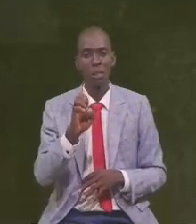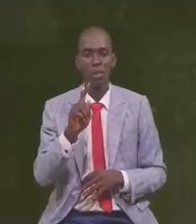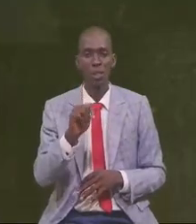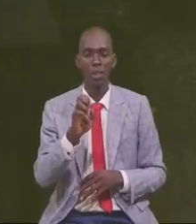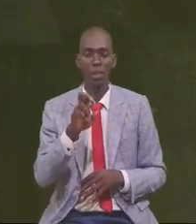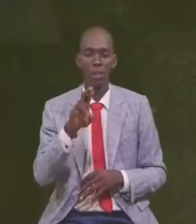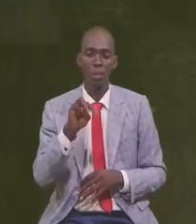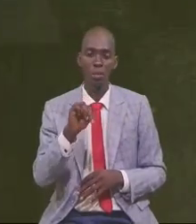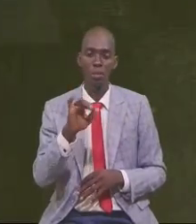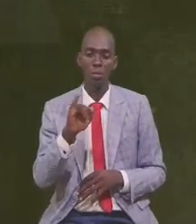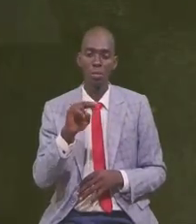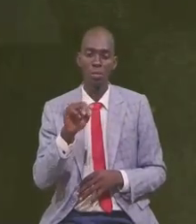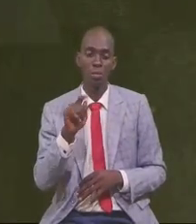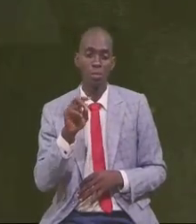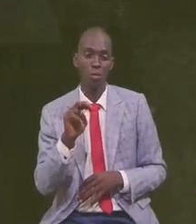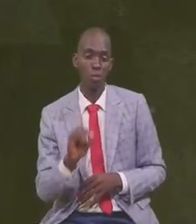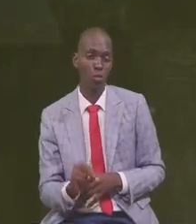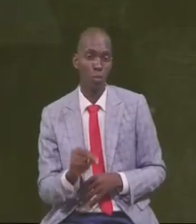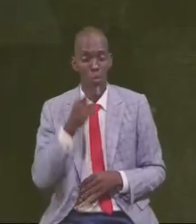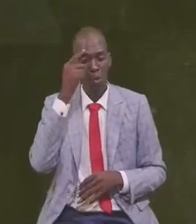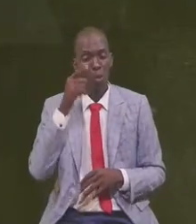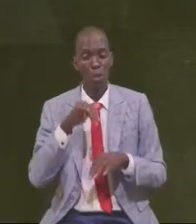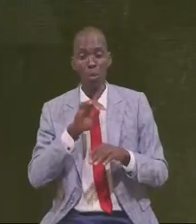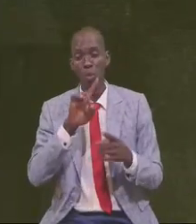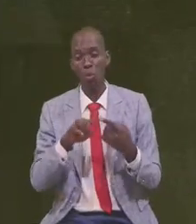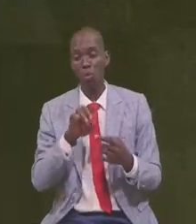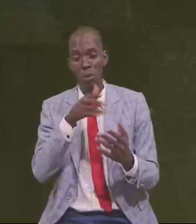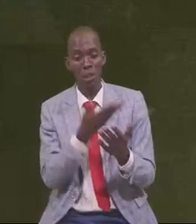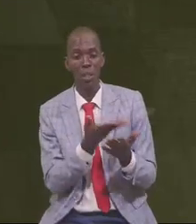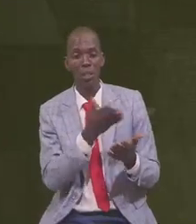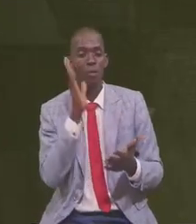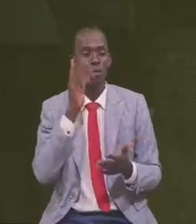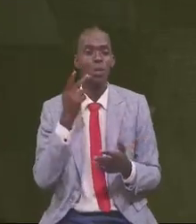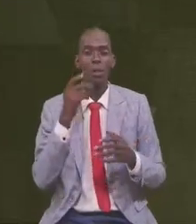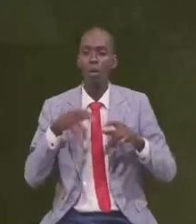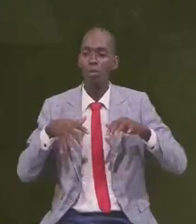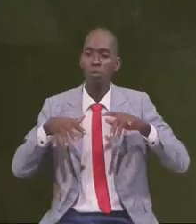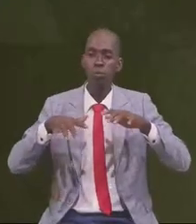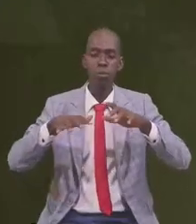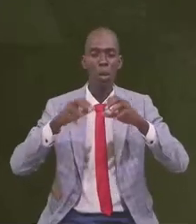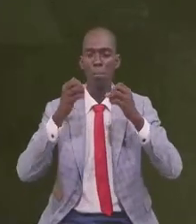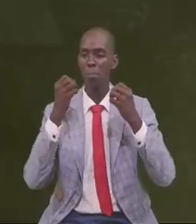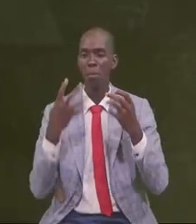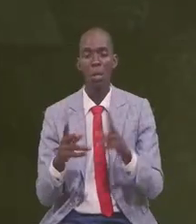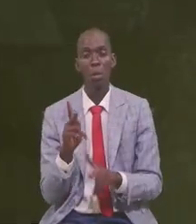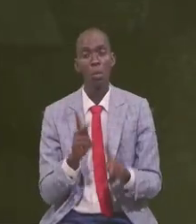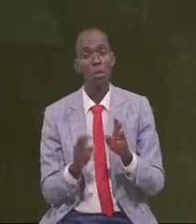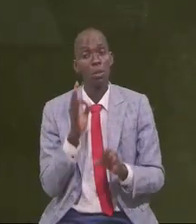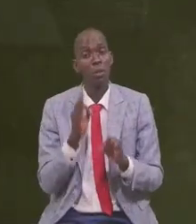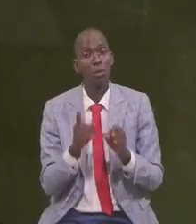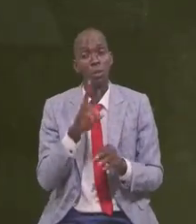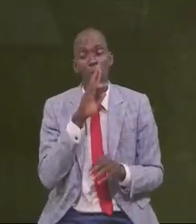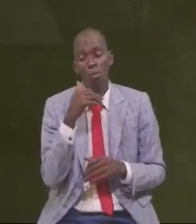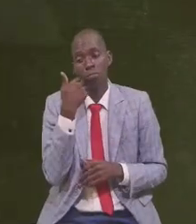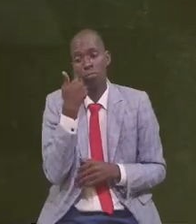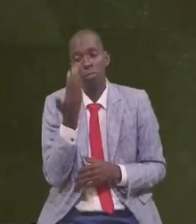une marée humaine, vous verrez une grande foule. Mais si vous êtes timide,